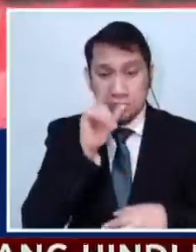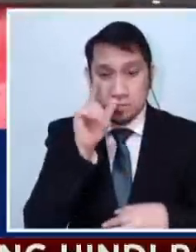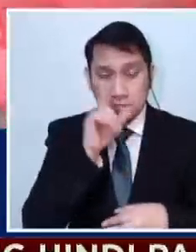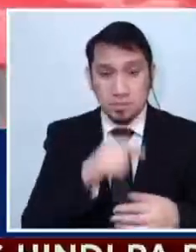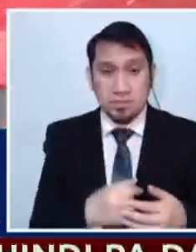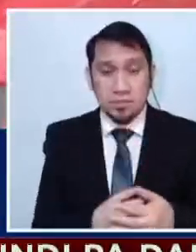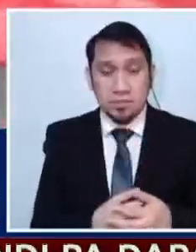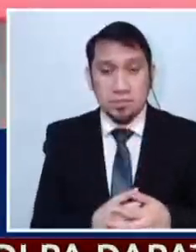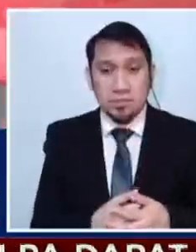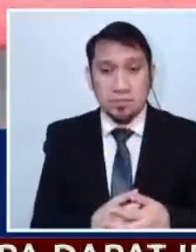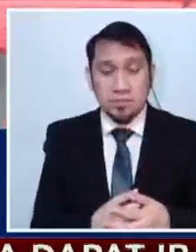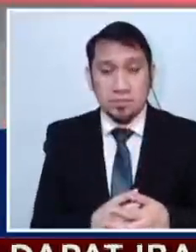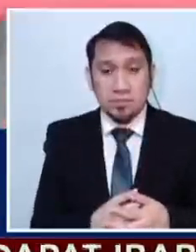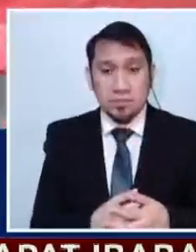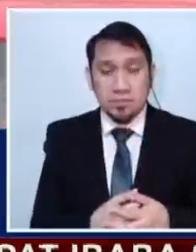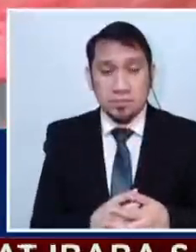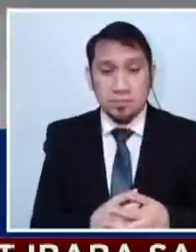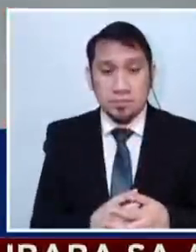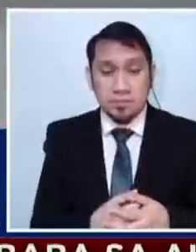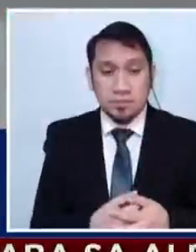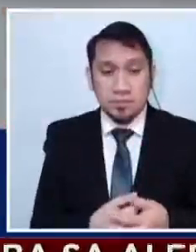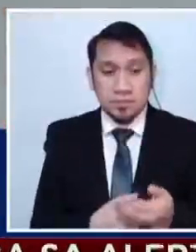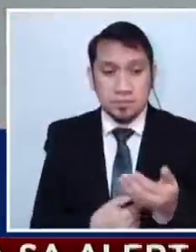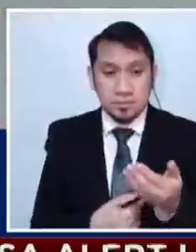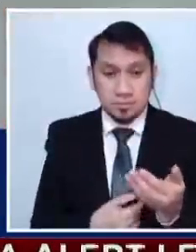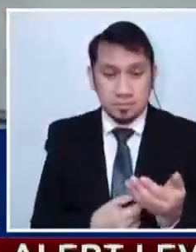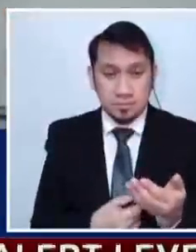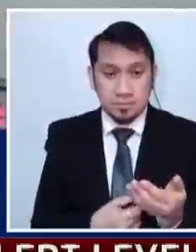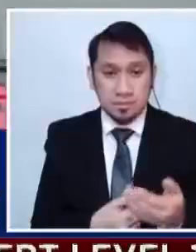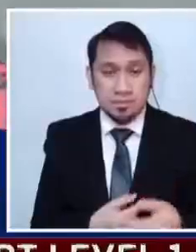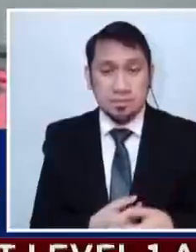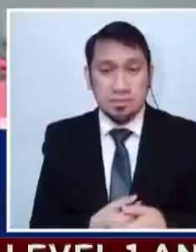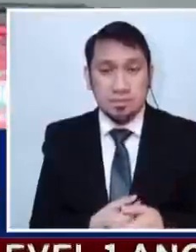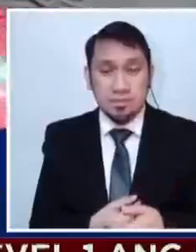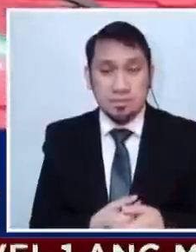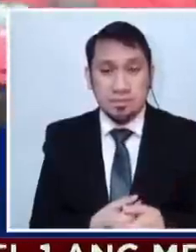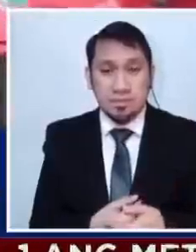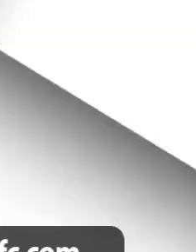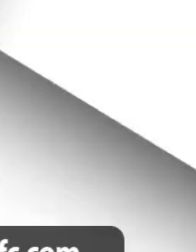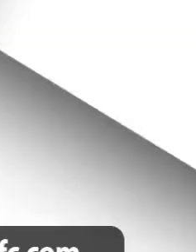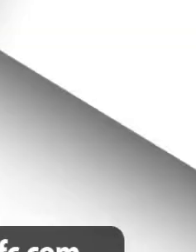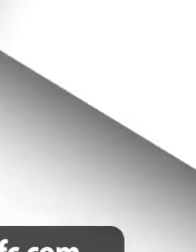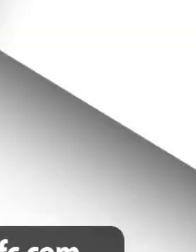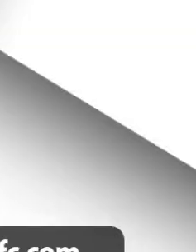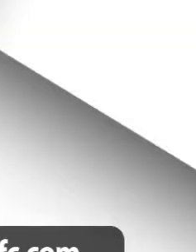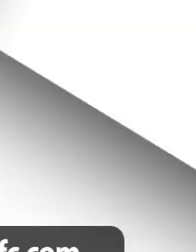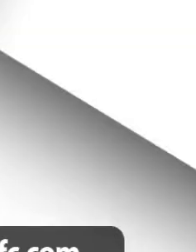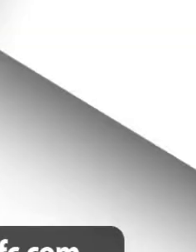Joyce Balancho, ABS-CBN News, Negros Occidental.